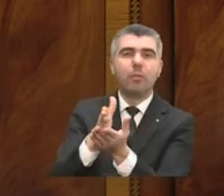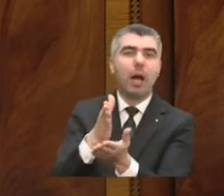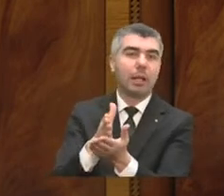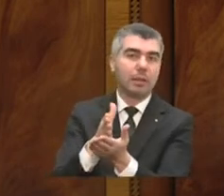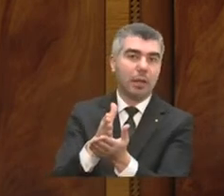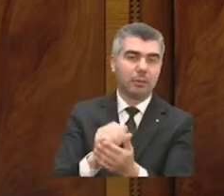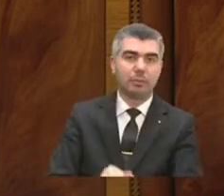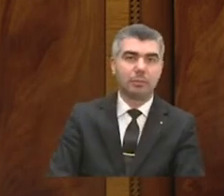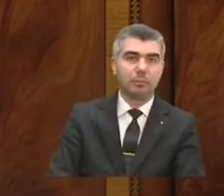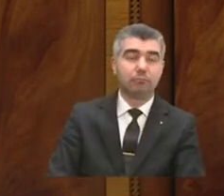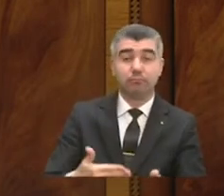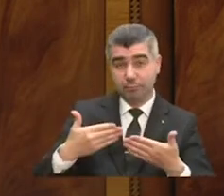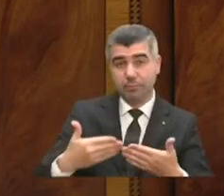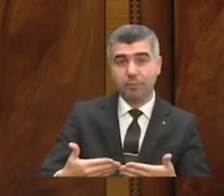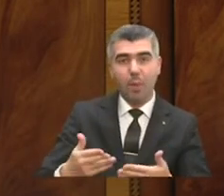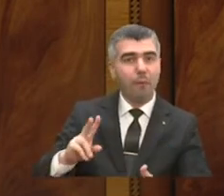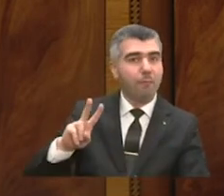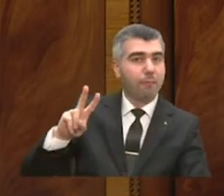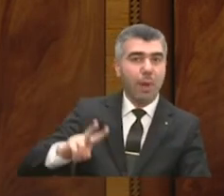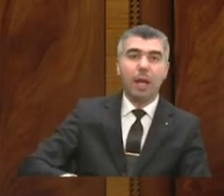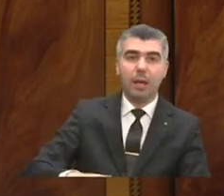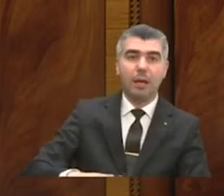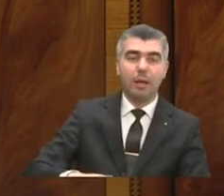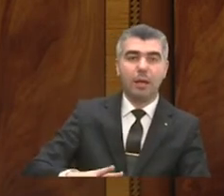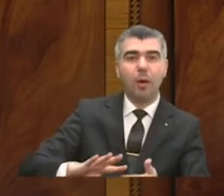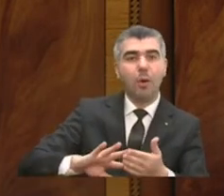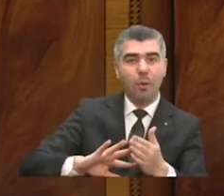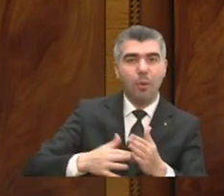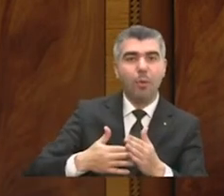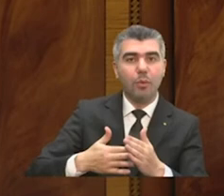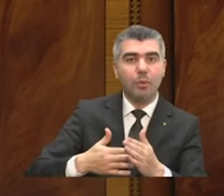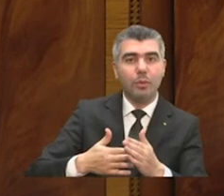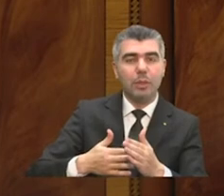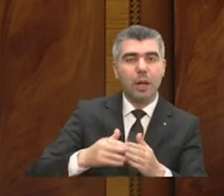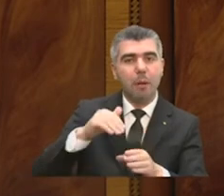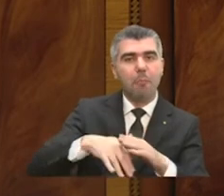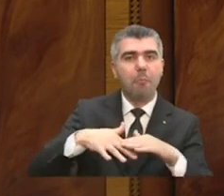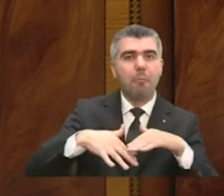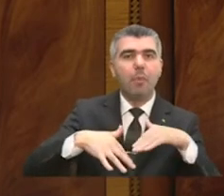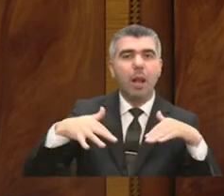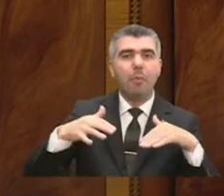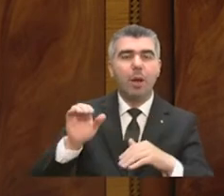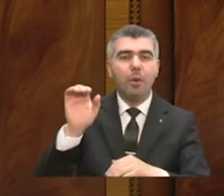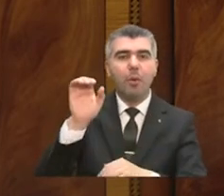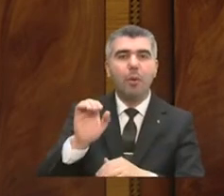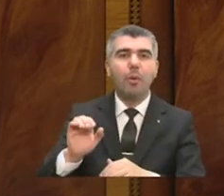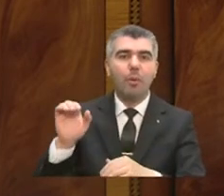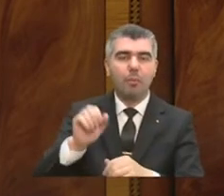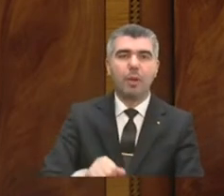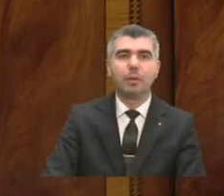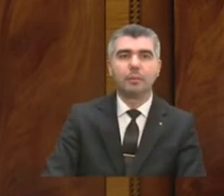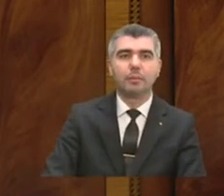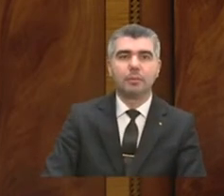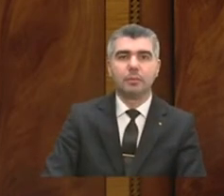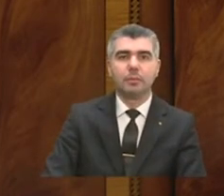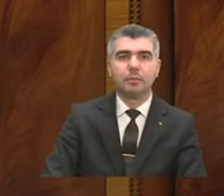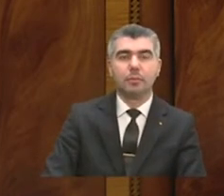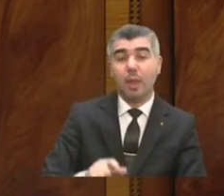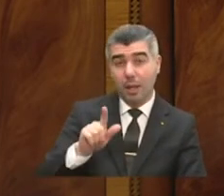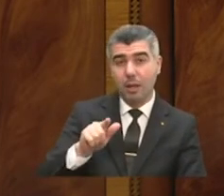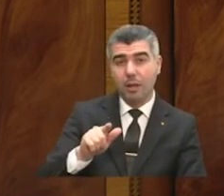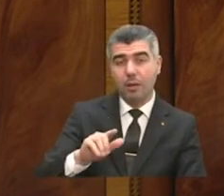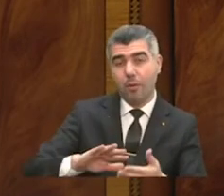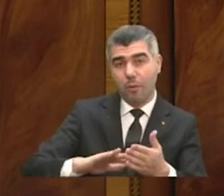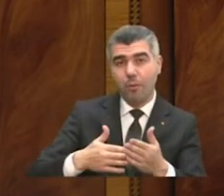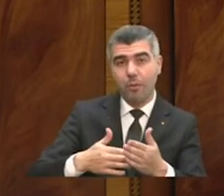le modèle le plus développé dans sa région et son contexte en matière